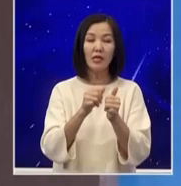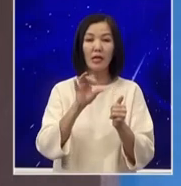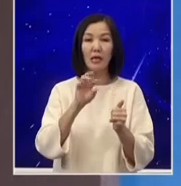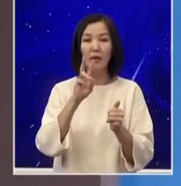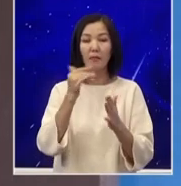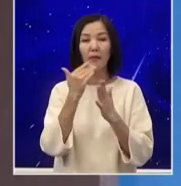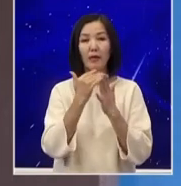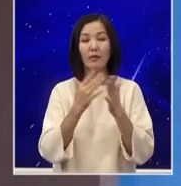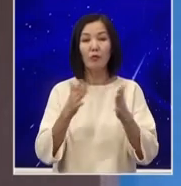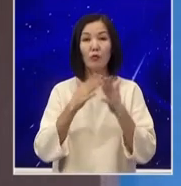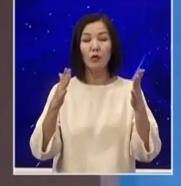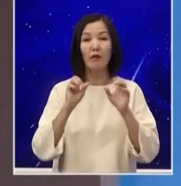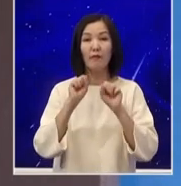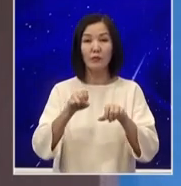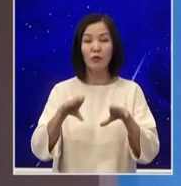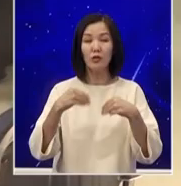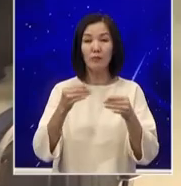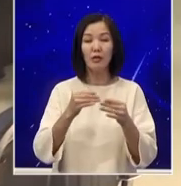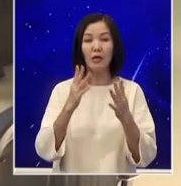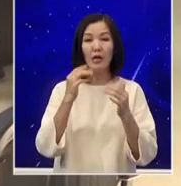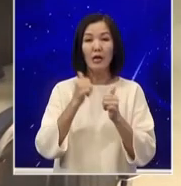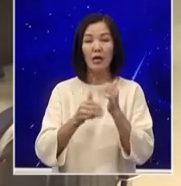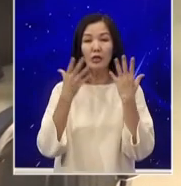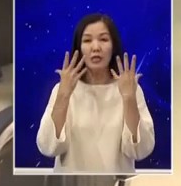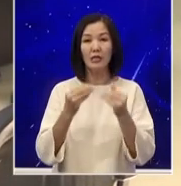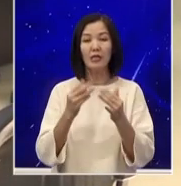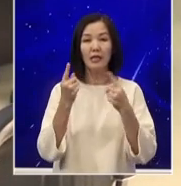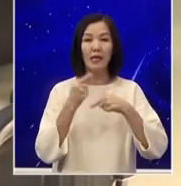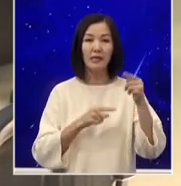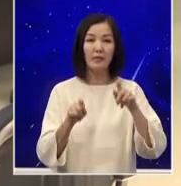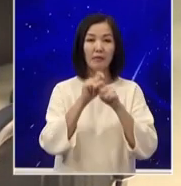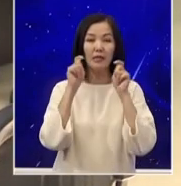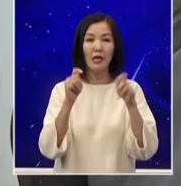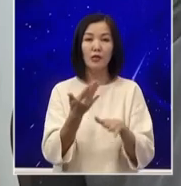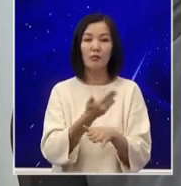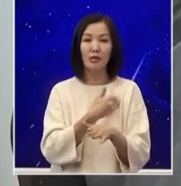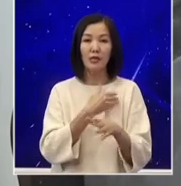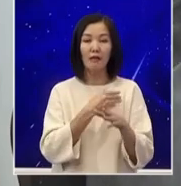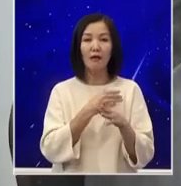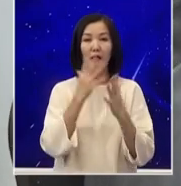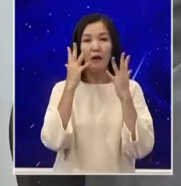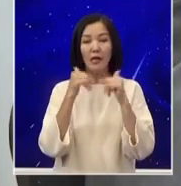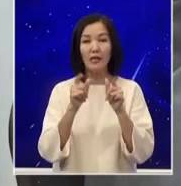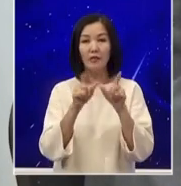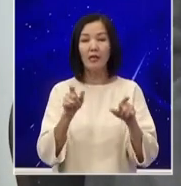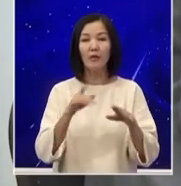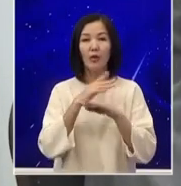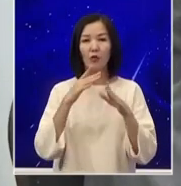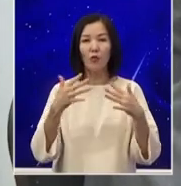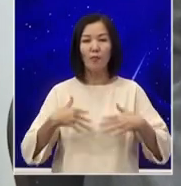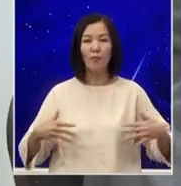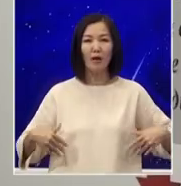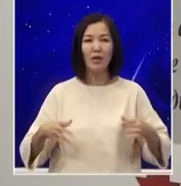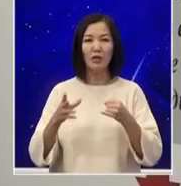мол мүмкіндік сыйлап келеді. Ауданда күн санап, істің көзін тауып, кәсіппен нәсіп тапқысы келетіндер қатары артқан. Дені мал,